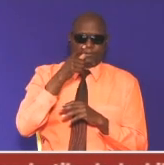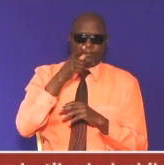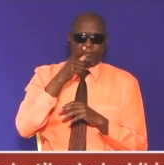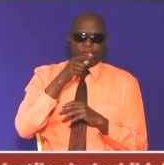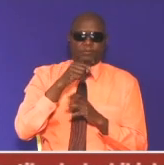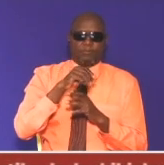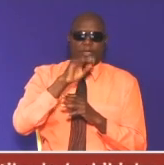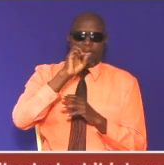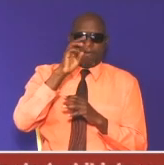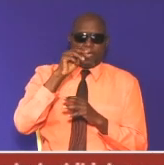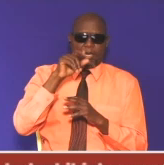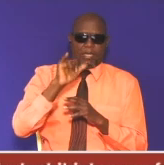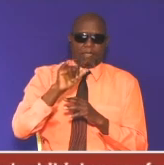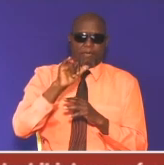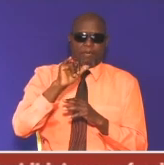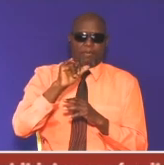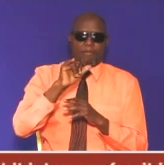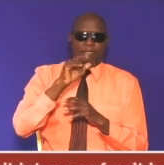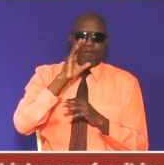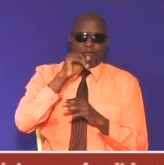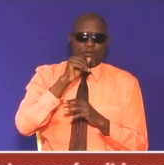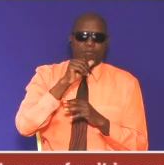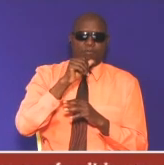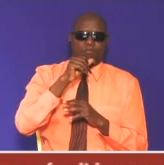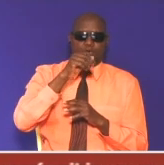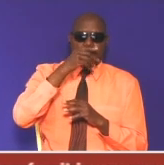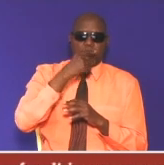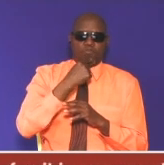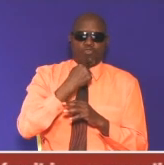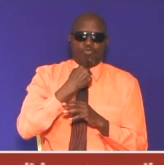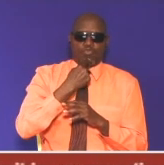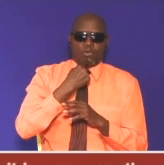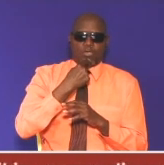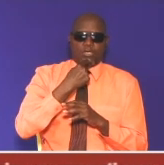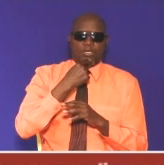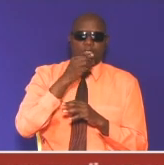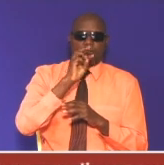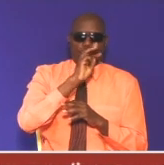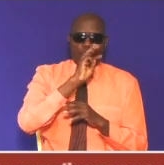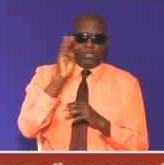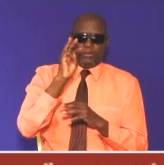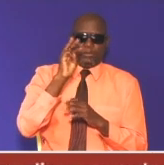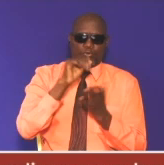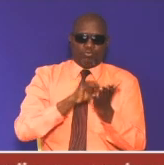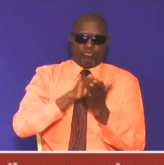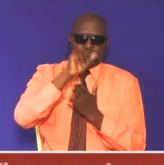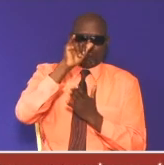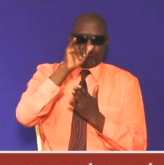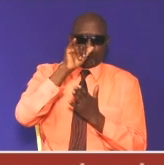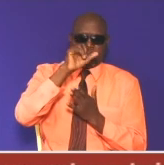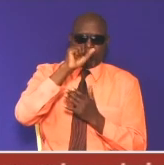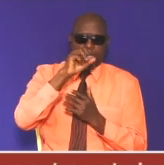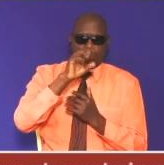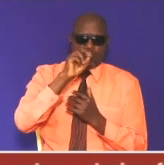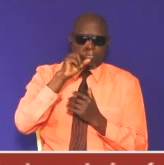wa miaka 27 kutoka kijiji cha Murkwijit katika kaunti ya Pokot Magharibi alisafiri kutafuta riziki Saudi Arabia, ambapo